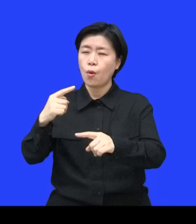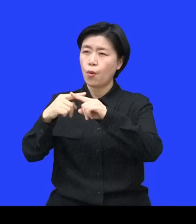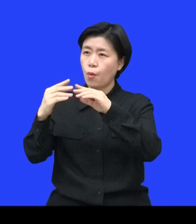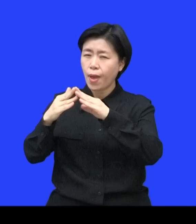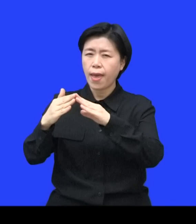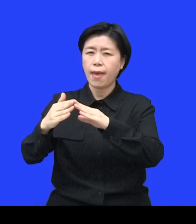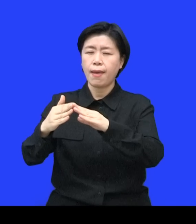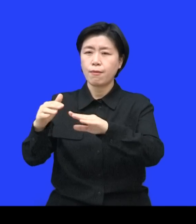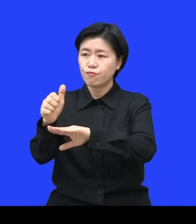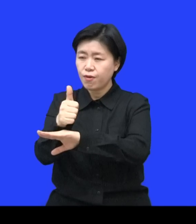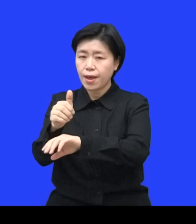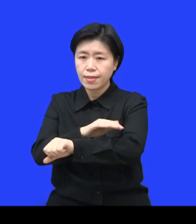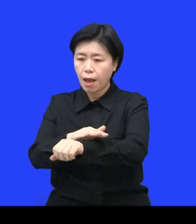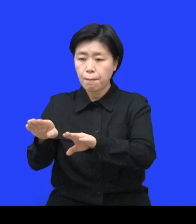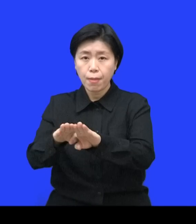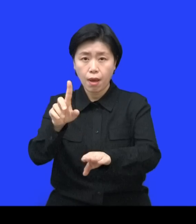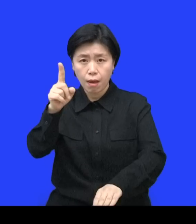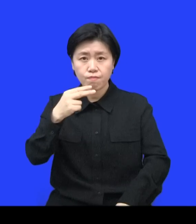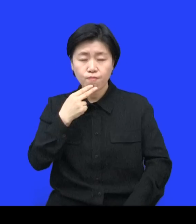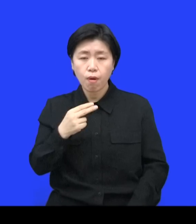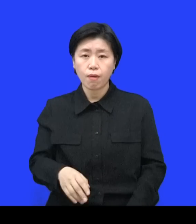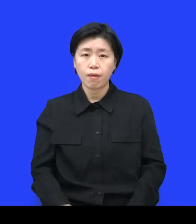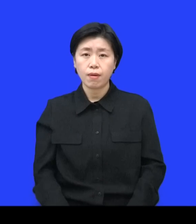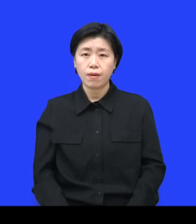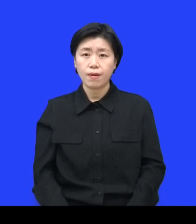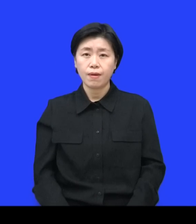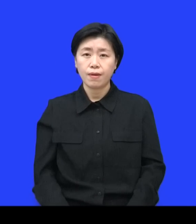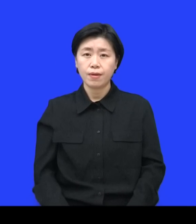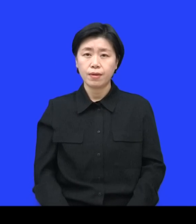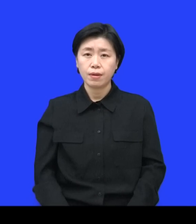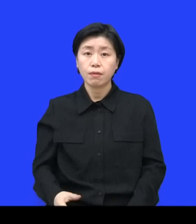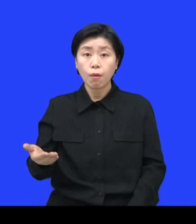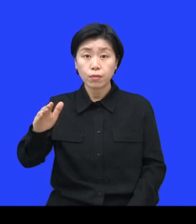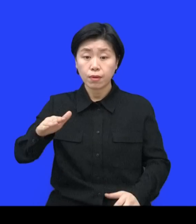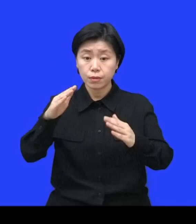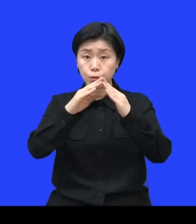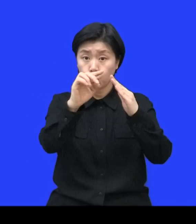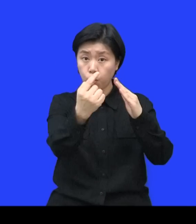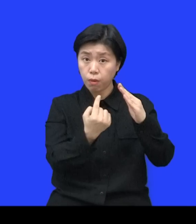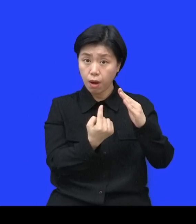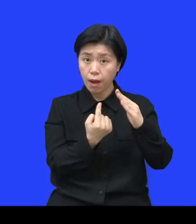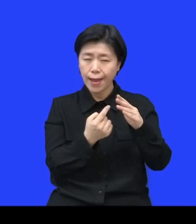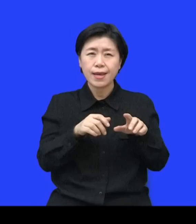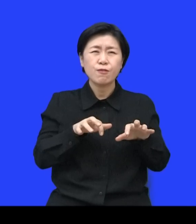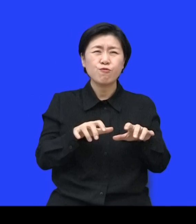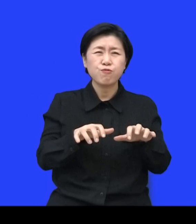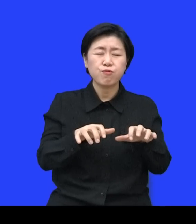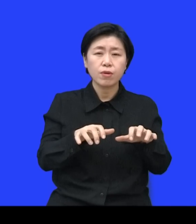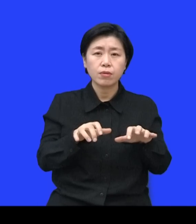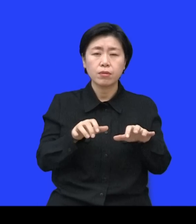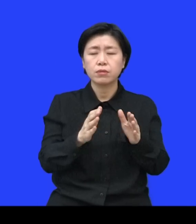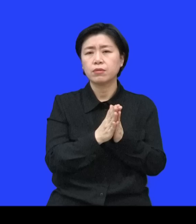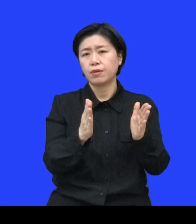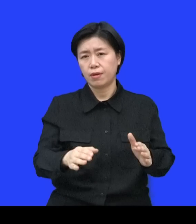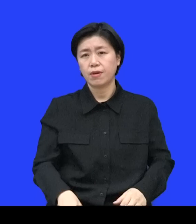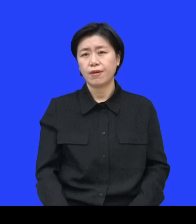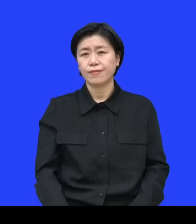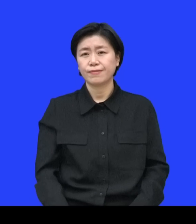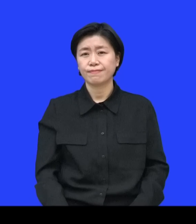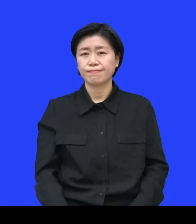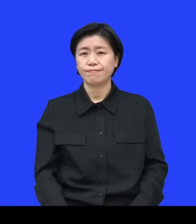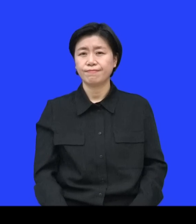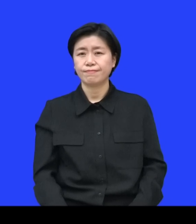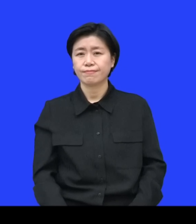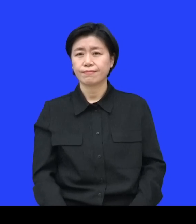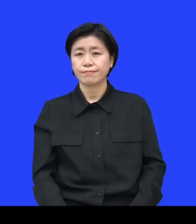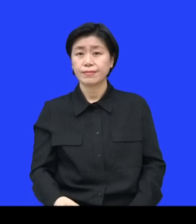출근을 하는 네. 인생이었다 보니까 이게 결국은 들통이 나거든요. 예. 그러니까 뭐 한 7, 80점대 그냥 중상위권으로 이렇게 유지를 하다가